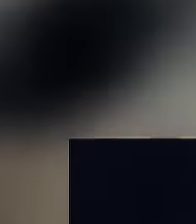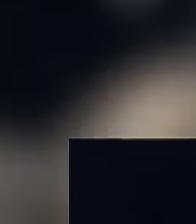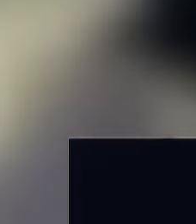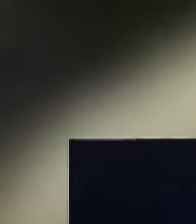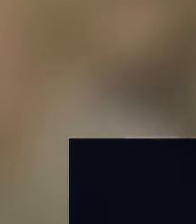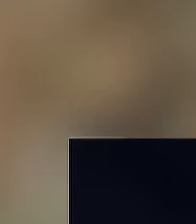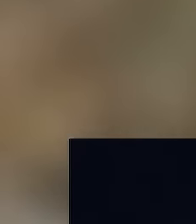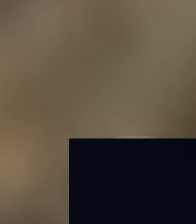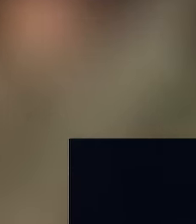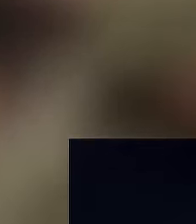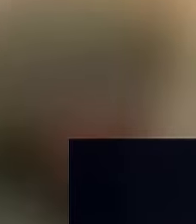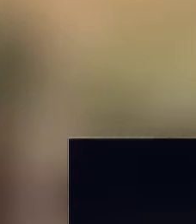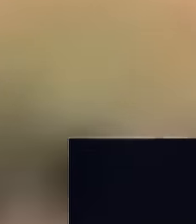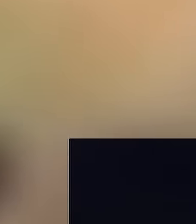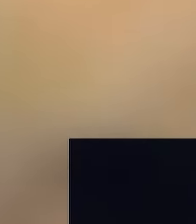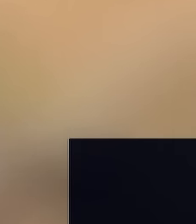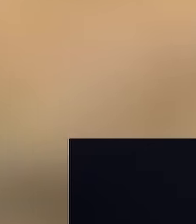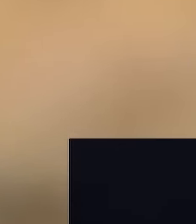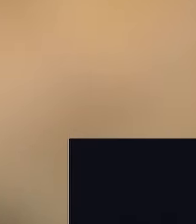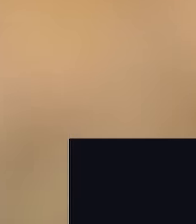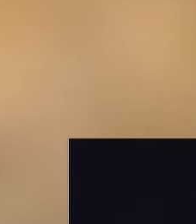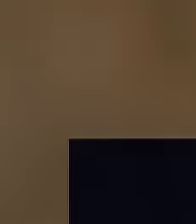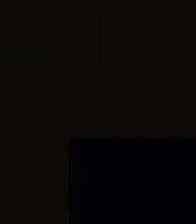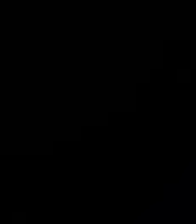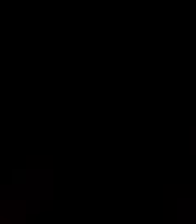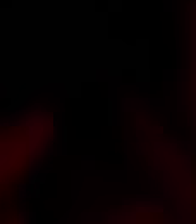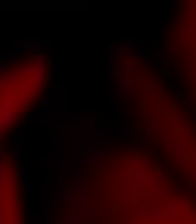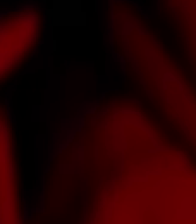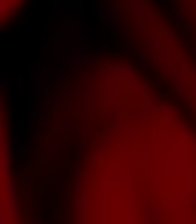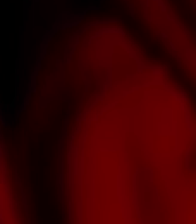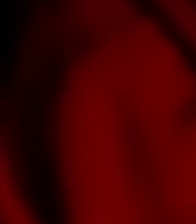הקיבוץ, וגם אותו אחד מחברי כיתה הוריד.